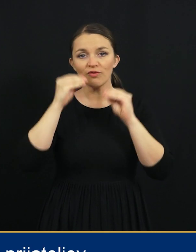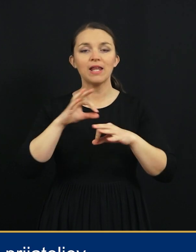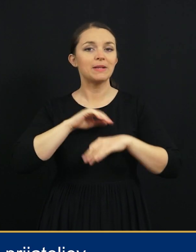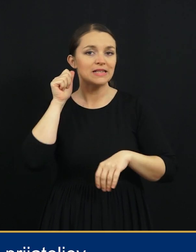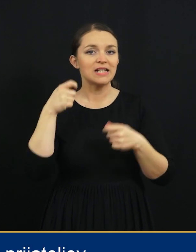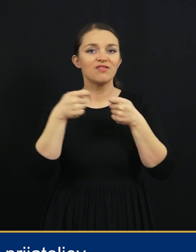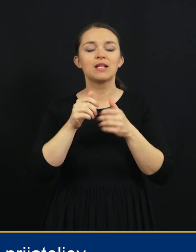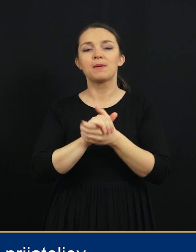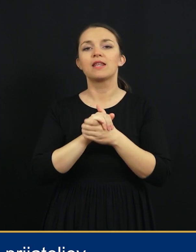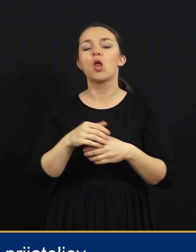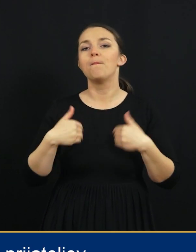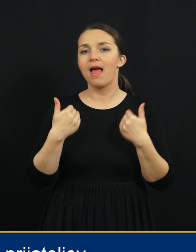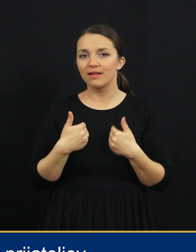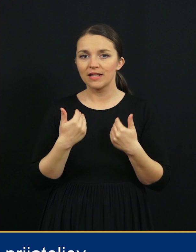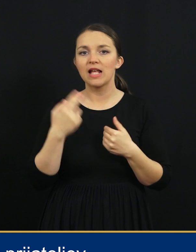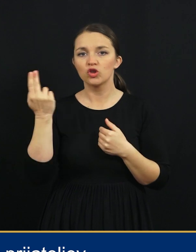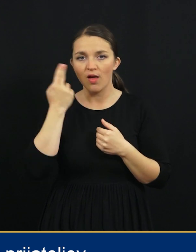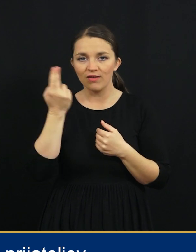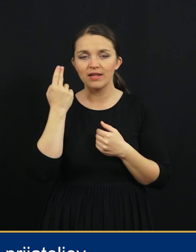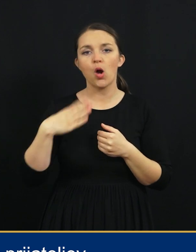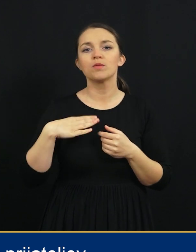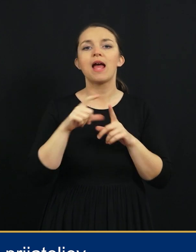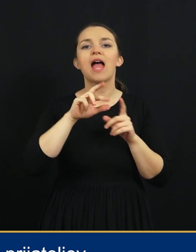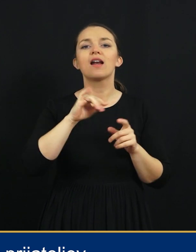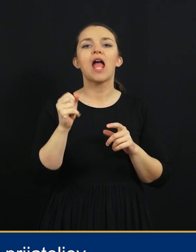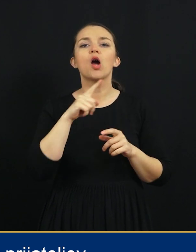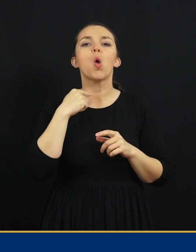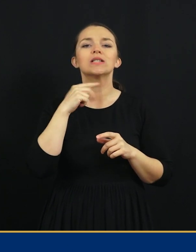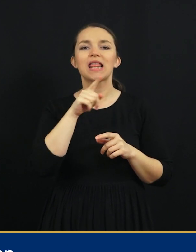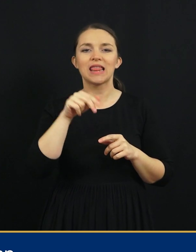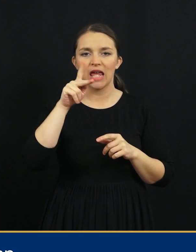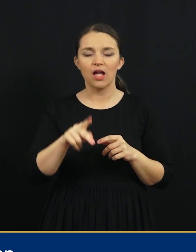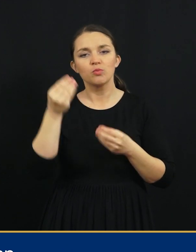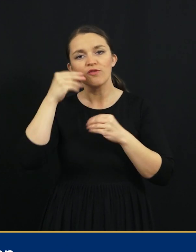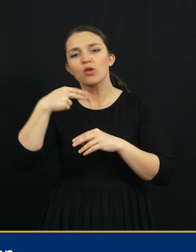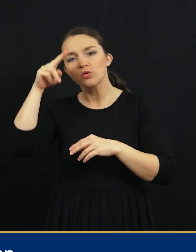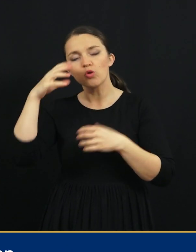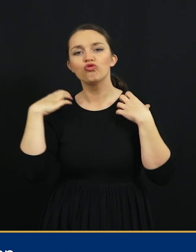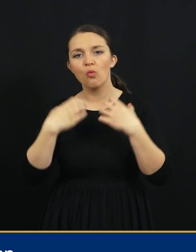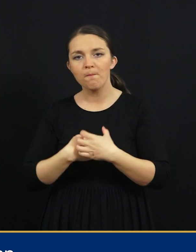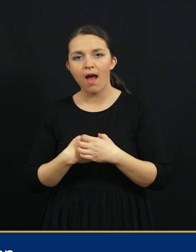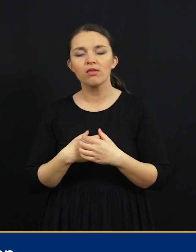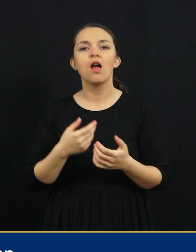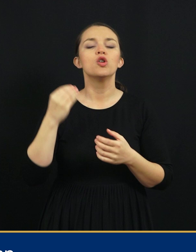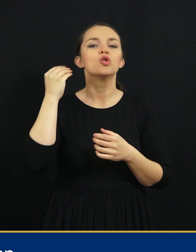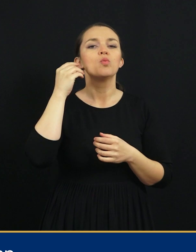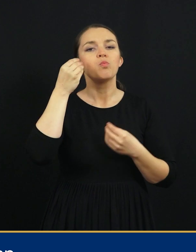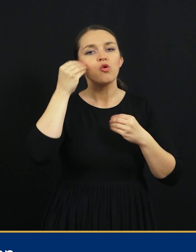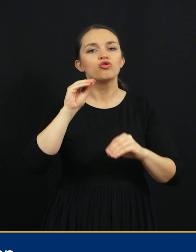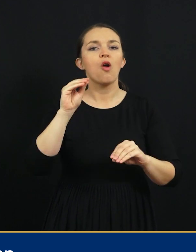Spoštovana predsednica Zveze prijateljev mladine Slovenije, gospa Darja Groznik, spoštovani gospod župan,